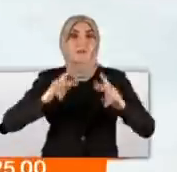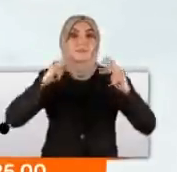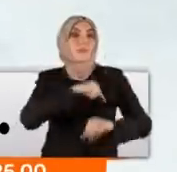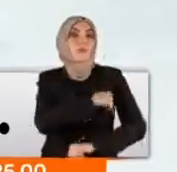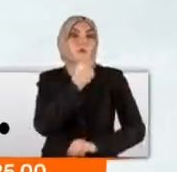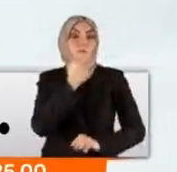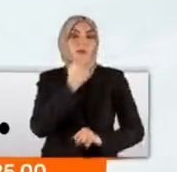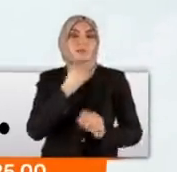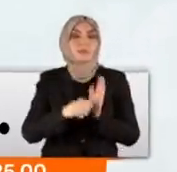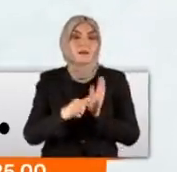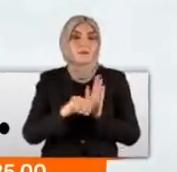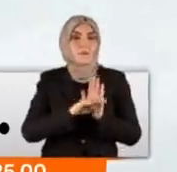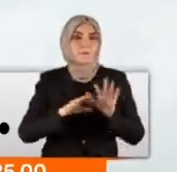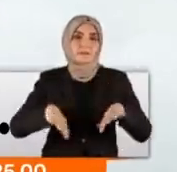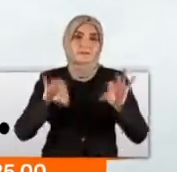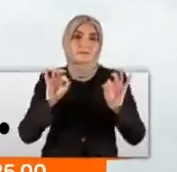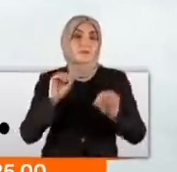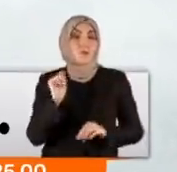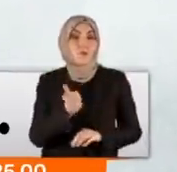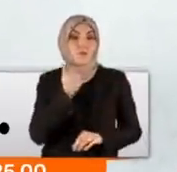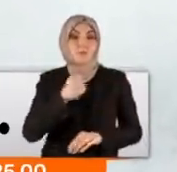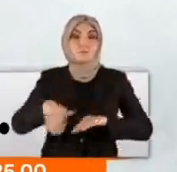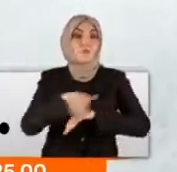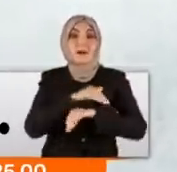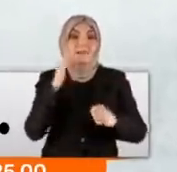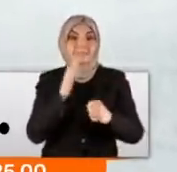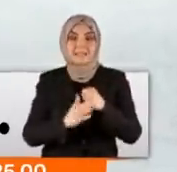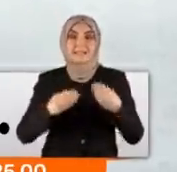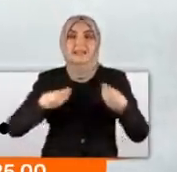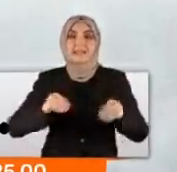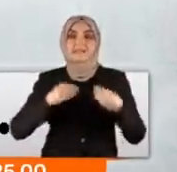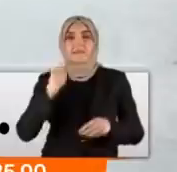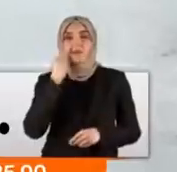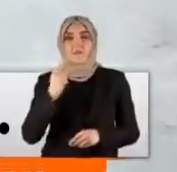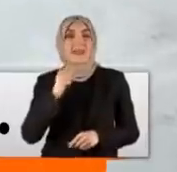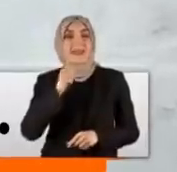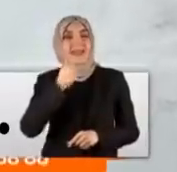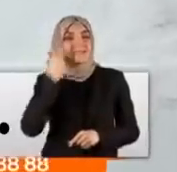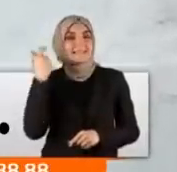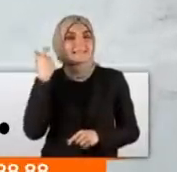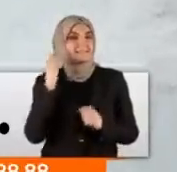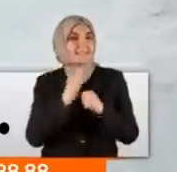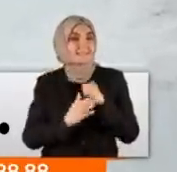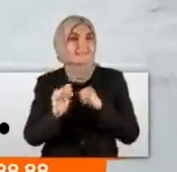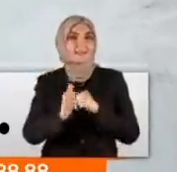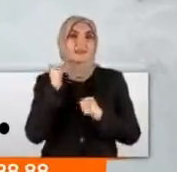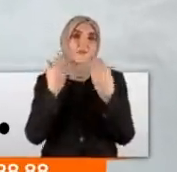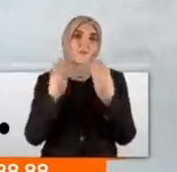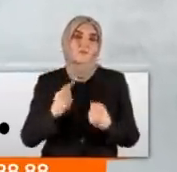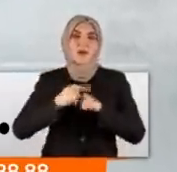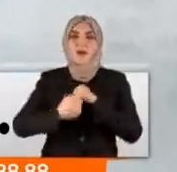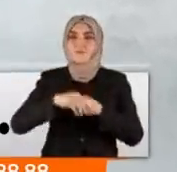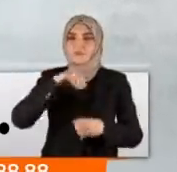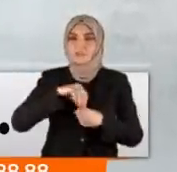önemli madde sokağa çıkma kısıtlamasının esnetilmesi olacak. Yani eski kısıtlamaya geri dönülecek. Hafta içi saat 21'de